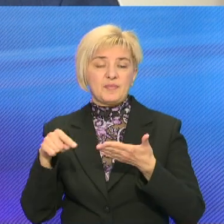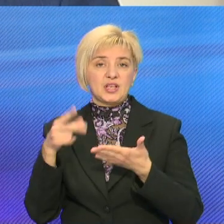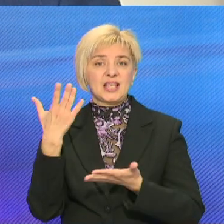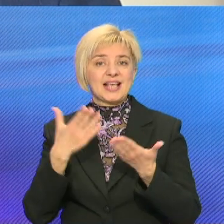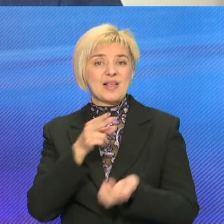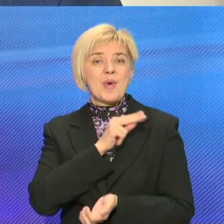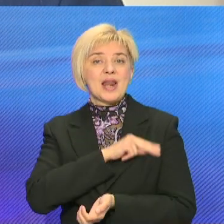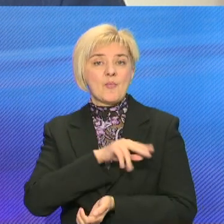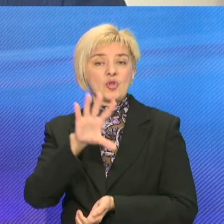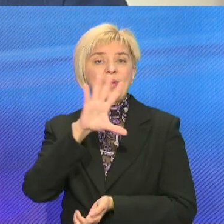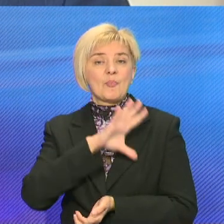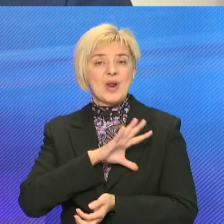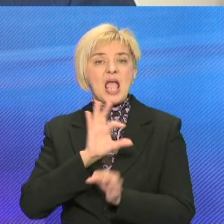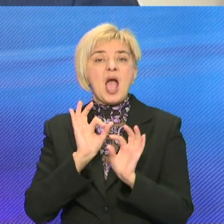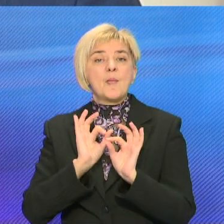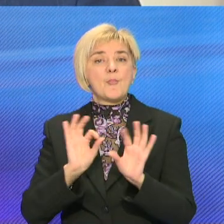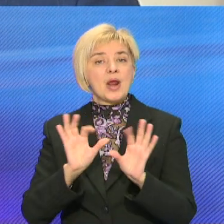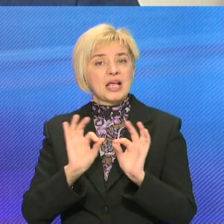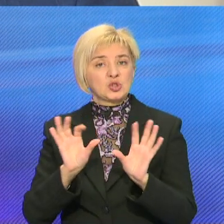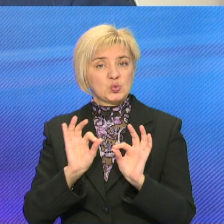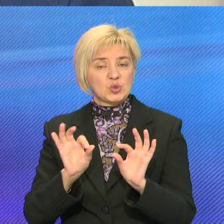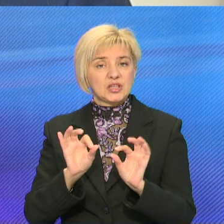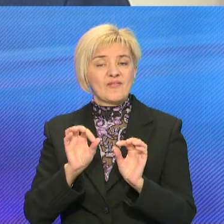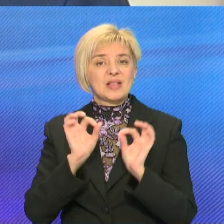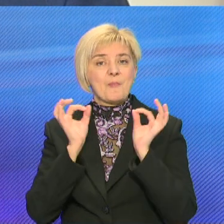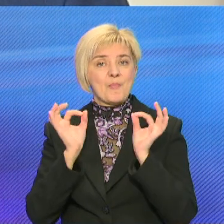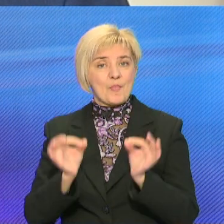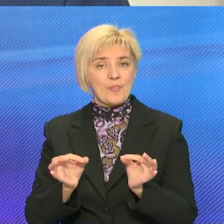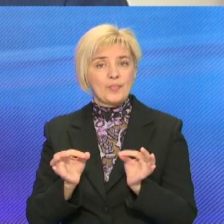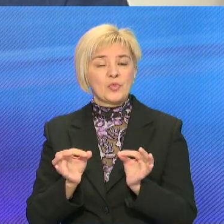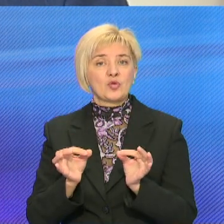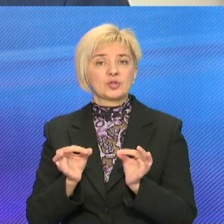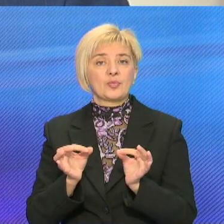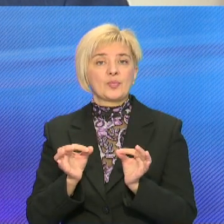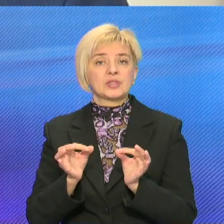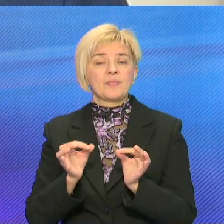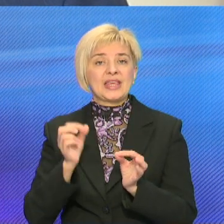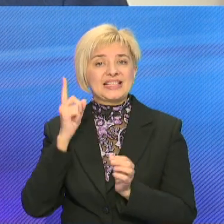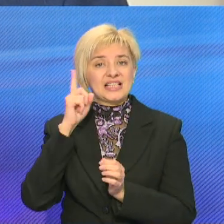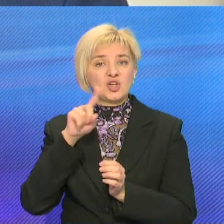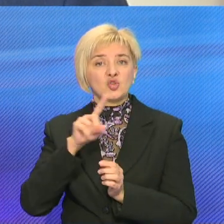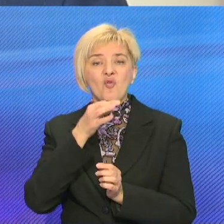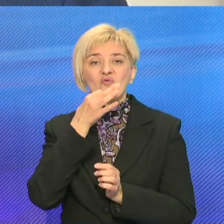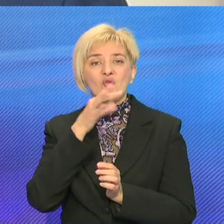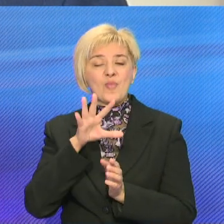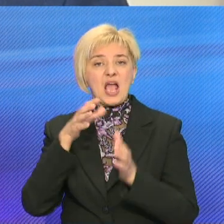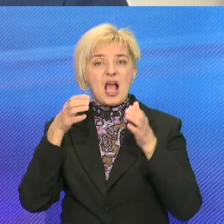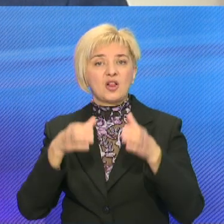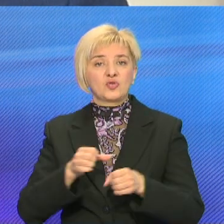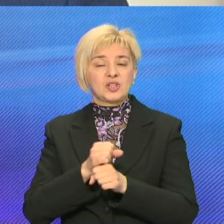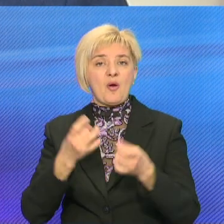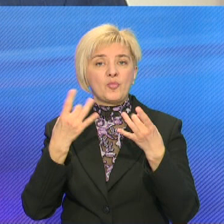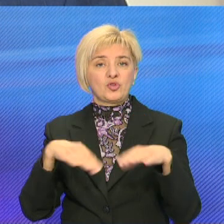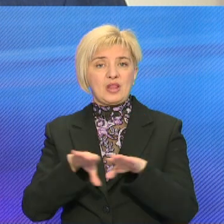бы работники были проинструктированы должным образом, они знали, что в любые колодцы нельзя просто